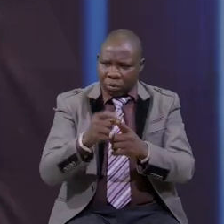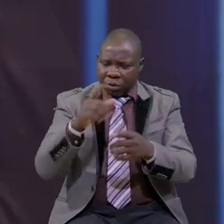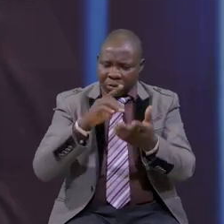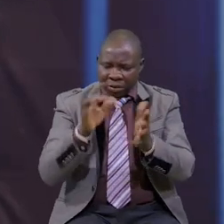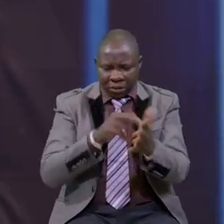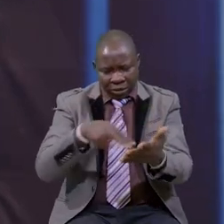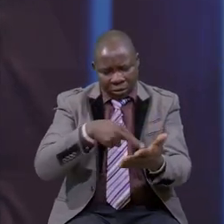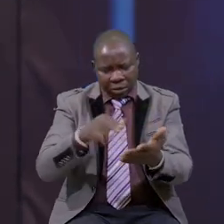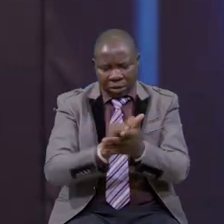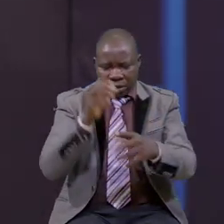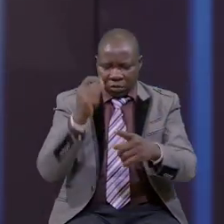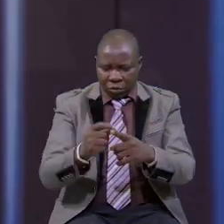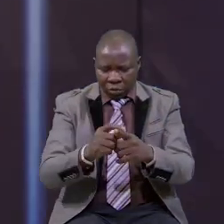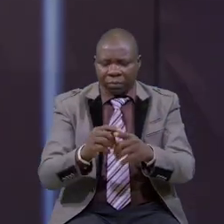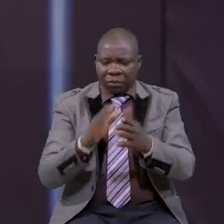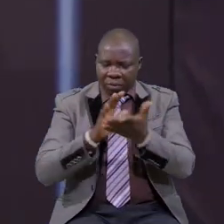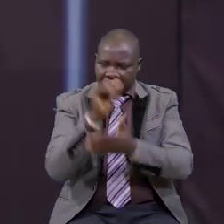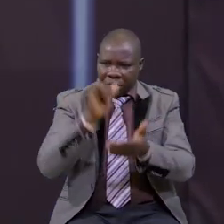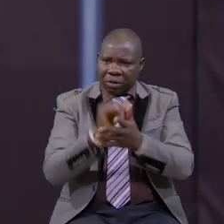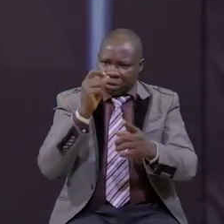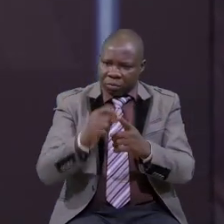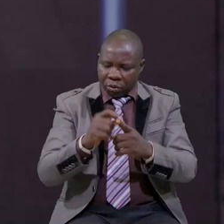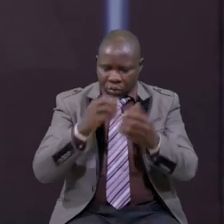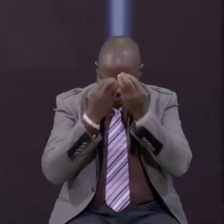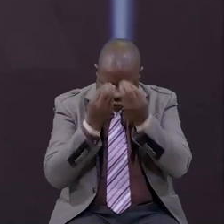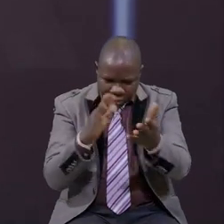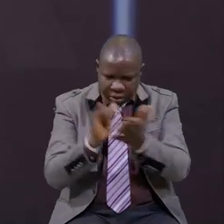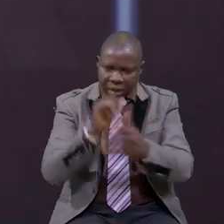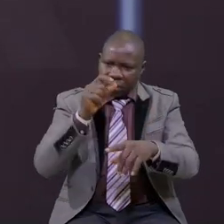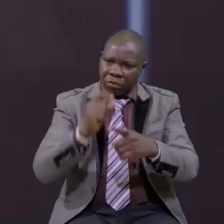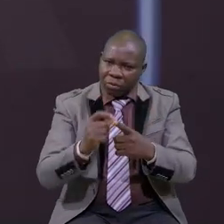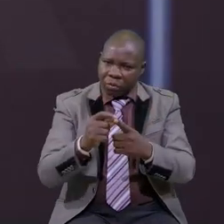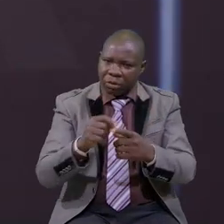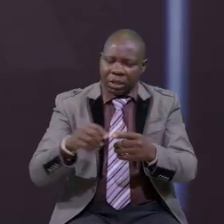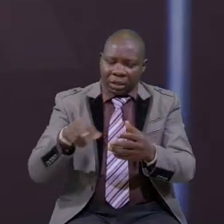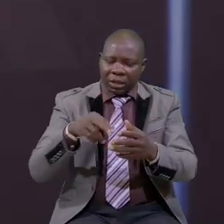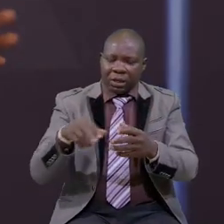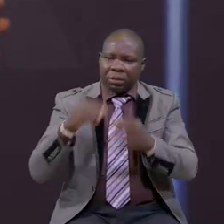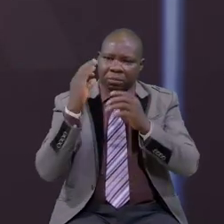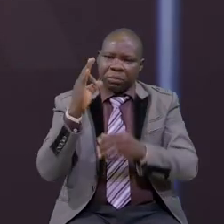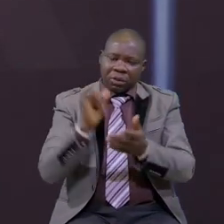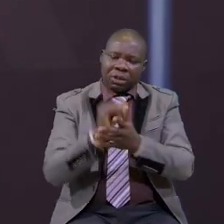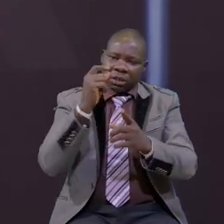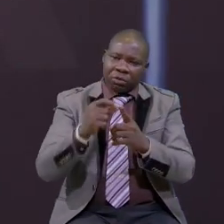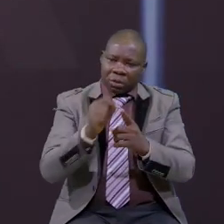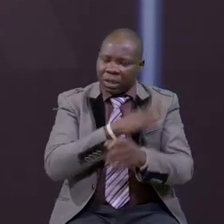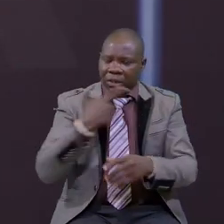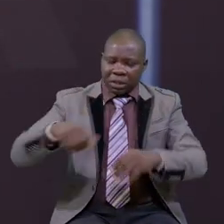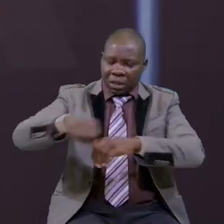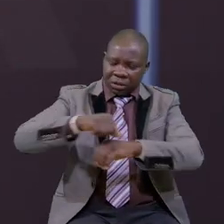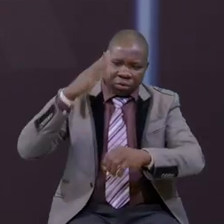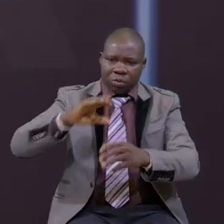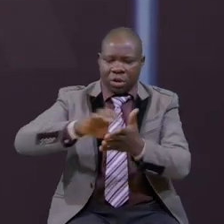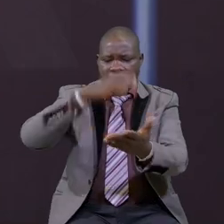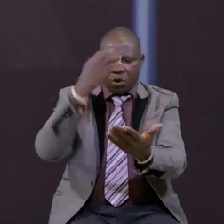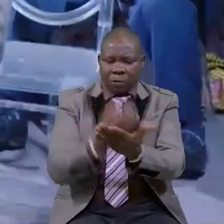cette parole, obéis à cette parole, prêche cette parole, et l'onction va confirmer la parole qu'il